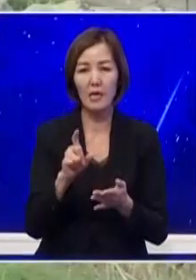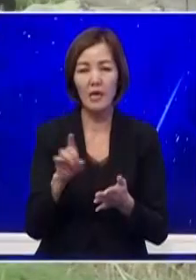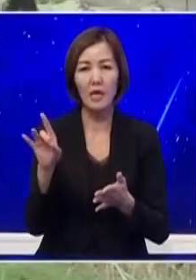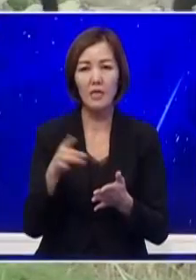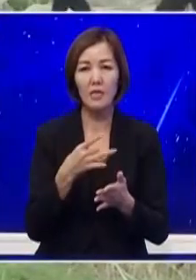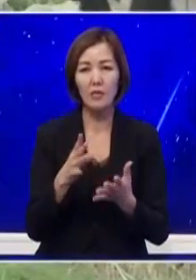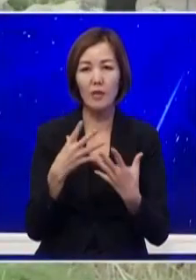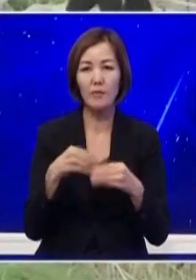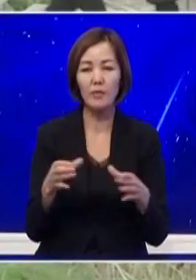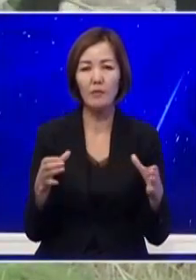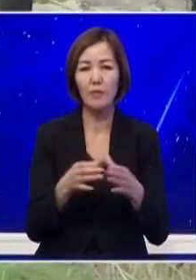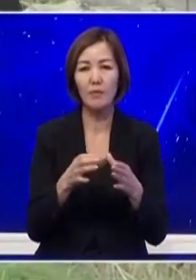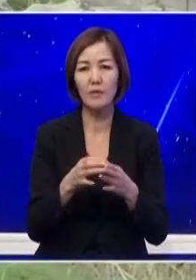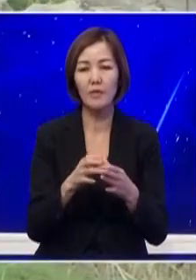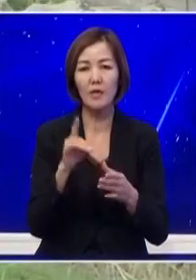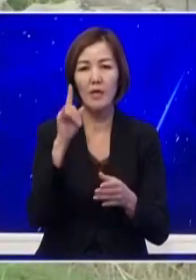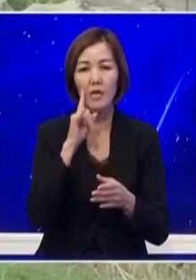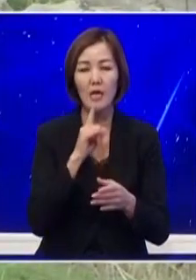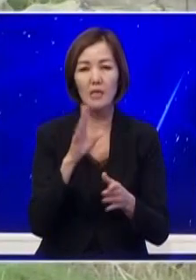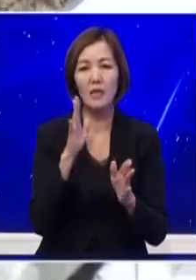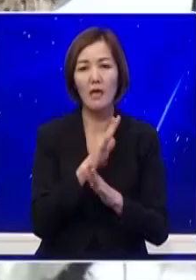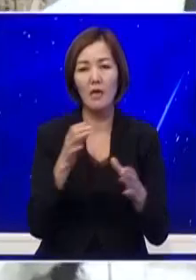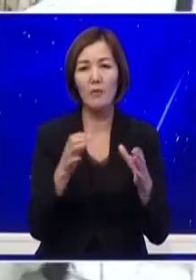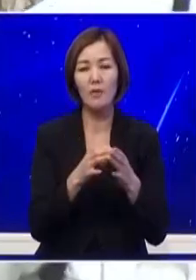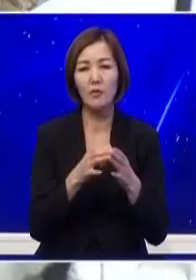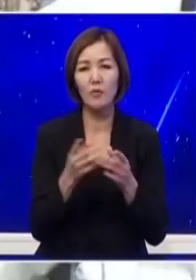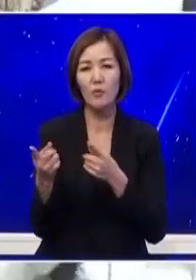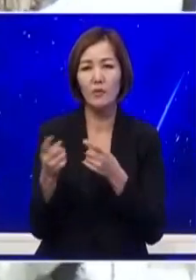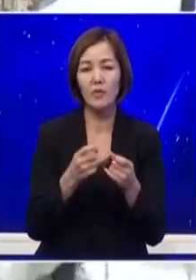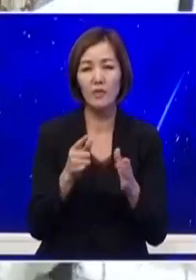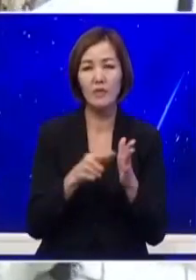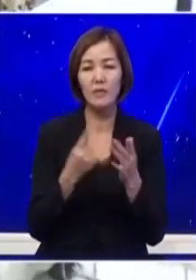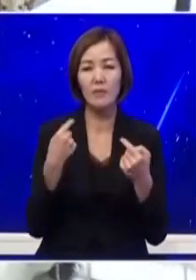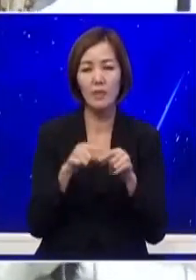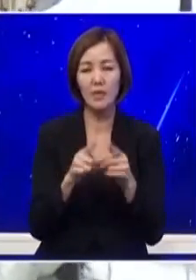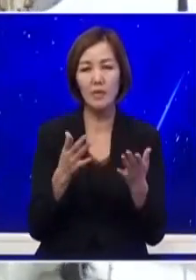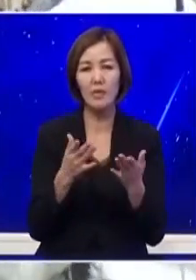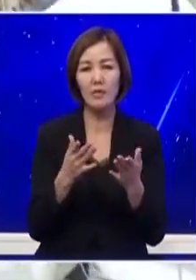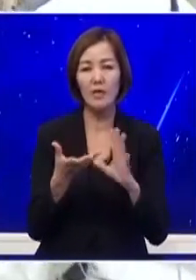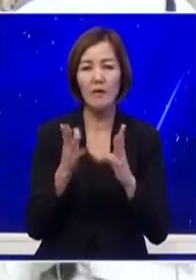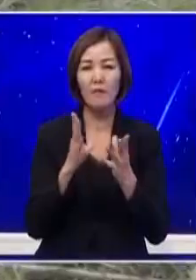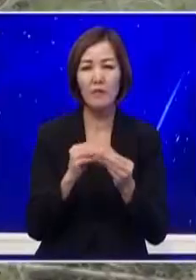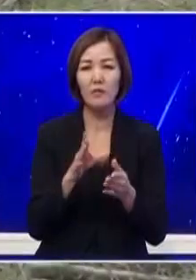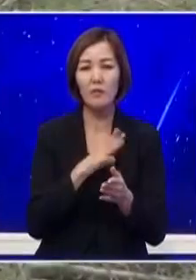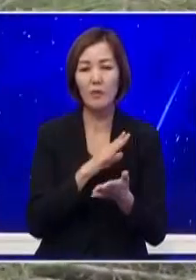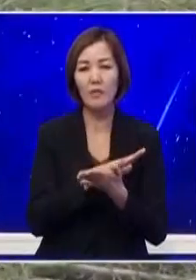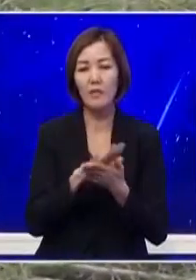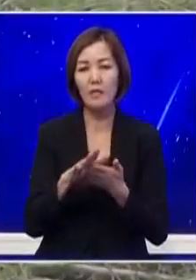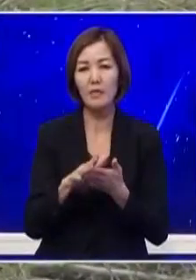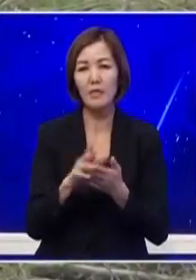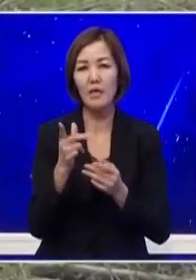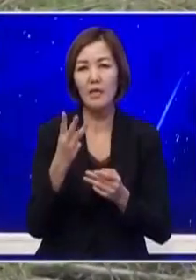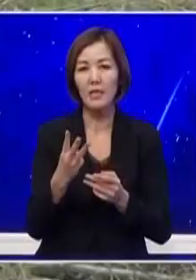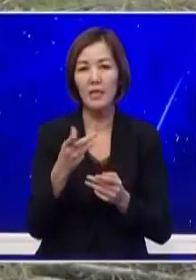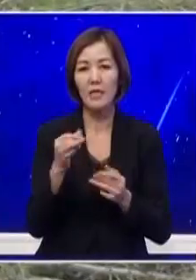Республиканского общественного объединения КАЗ «Экопатруль», а также задействовано 7 единиц техники. В результате было расчищено 3